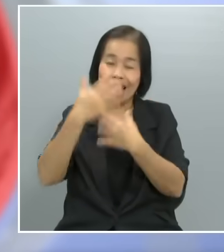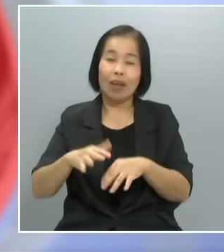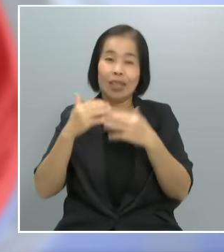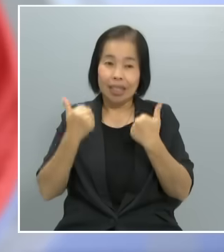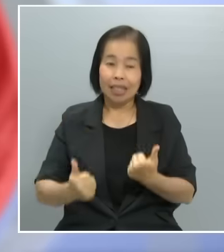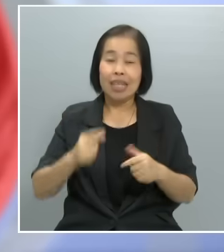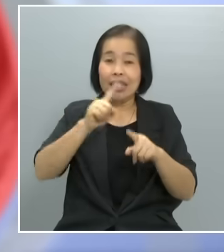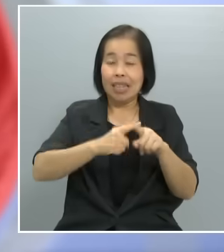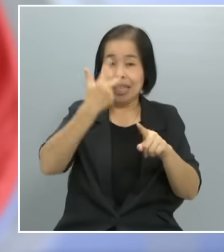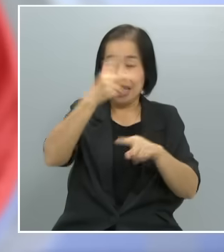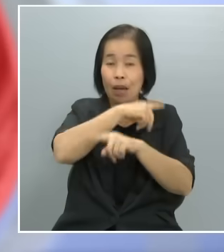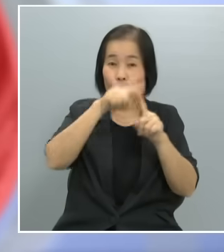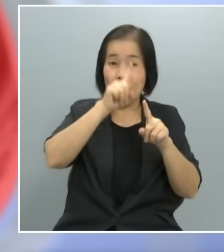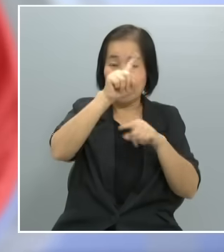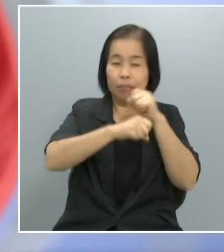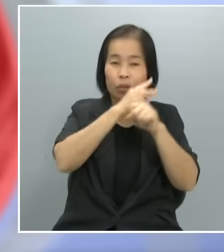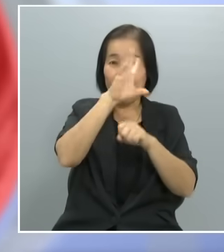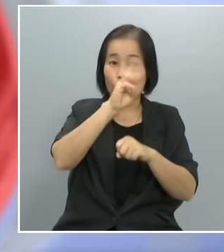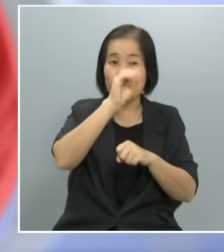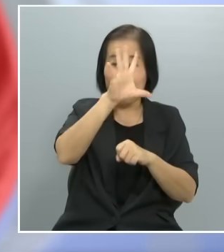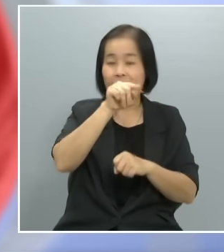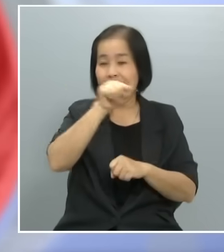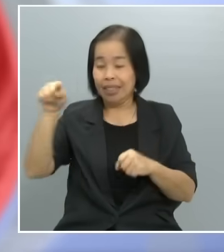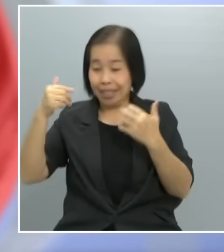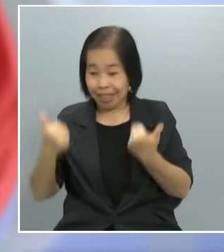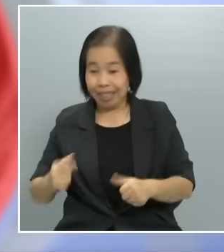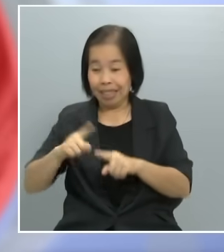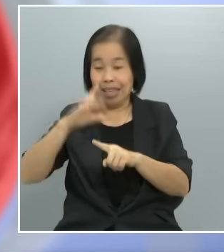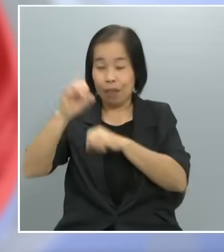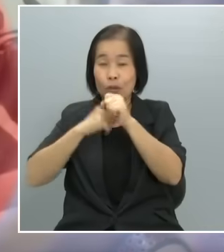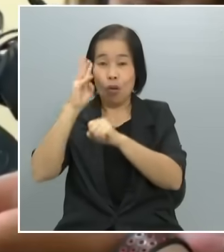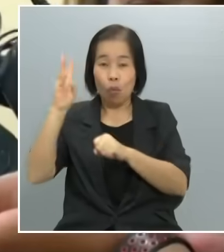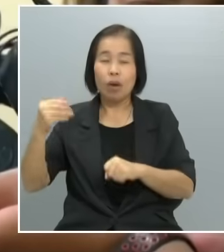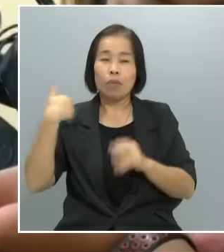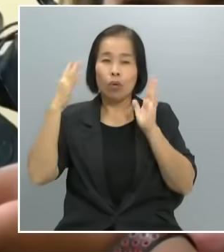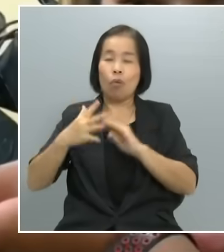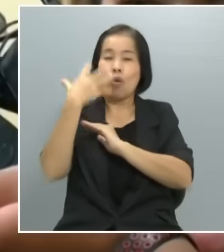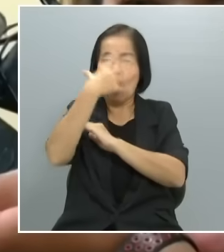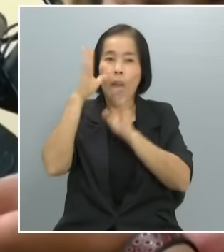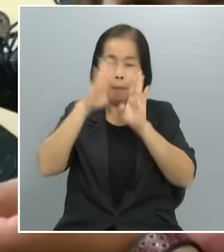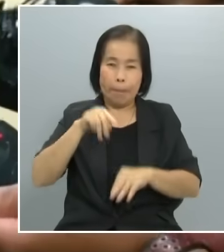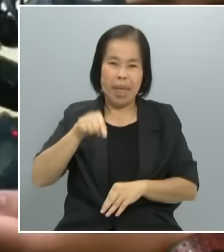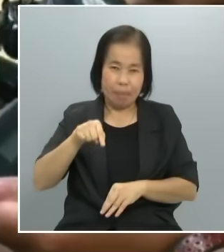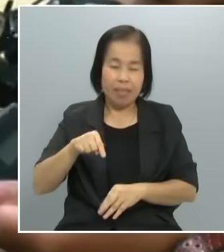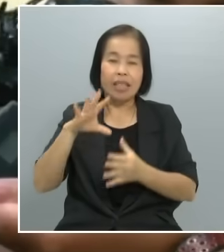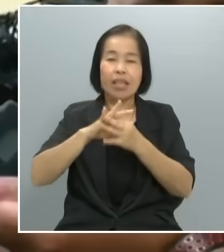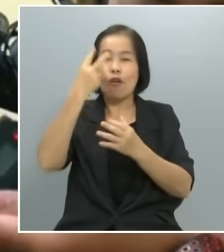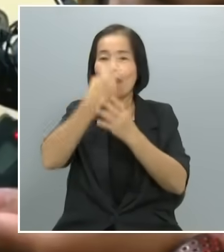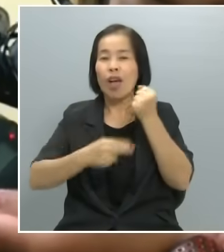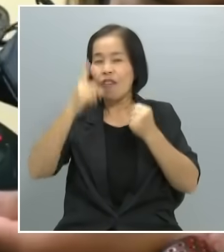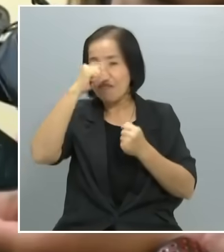1มีนาคมปี65ถึง17กันยายนปี66เนี่ยค่ะมีประชาชนถูกหลอกลวงลักษณะแบบนี้ประมา